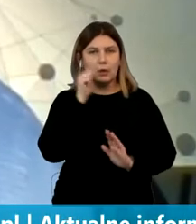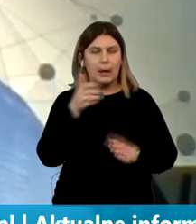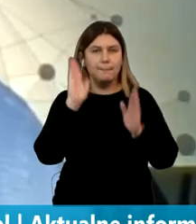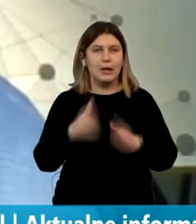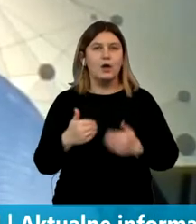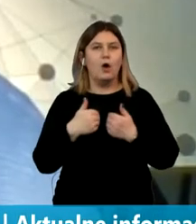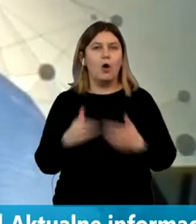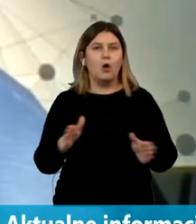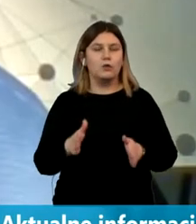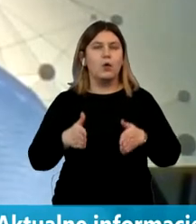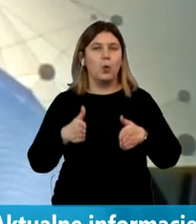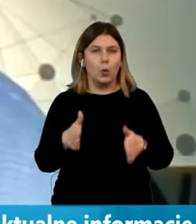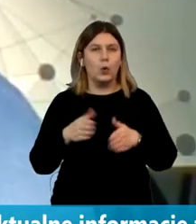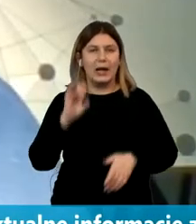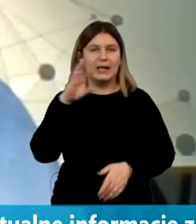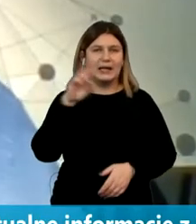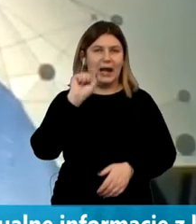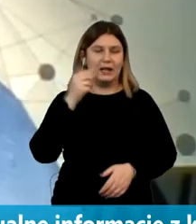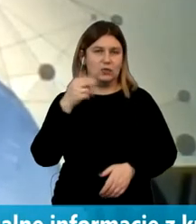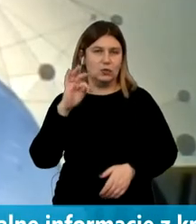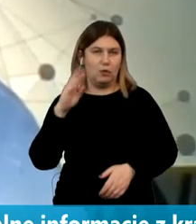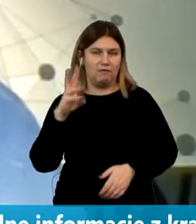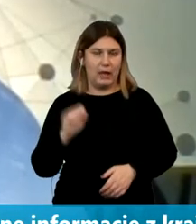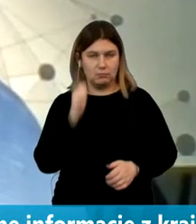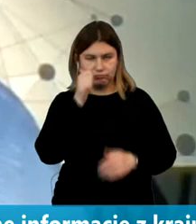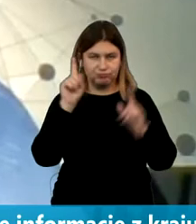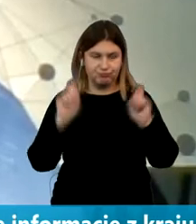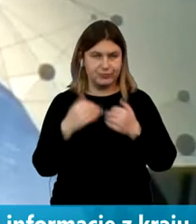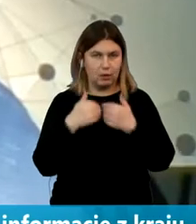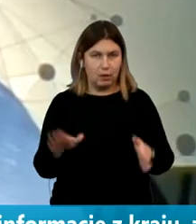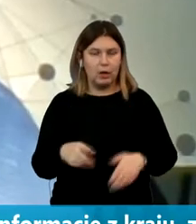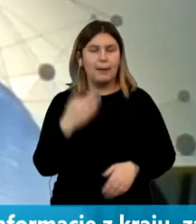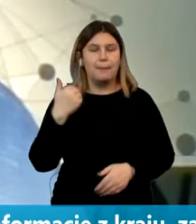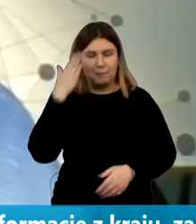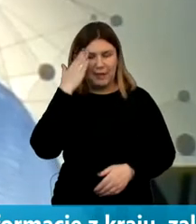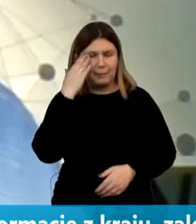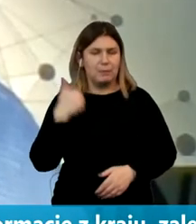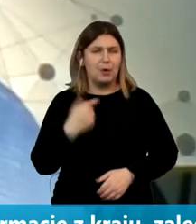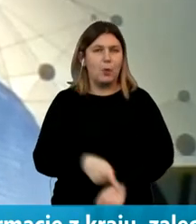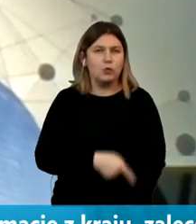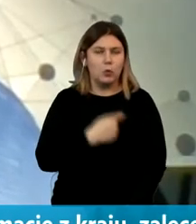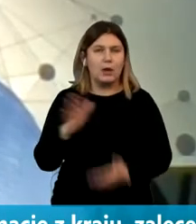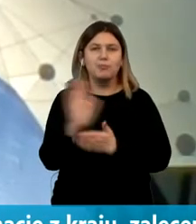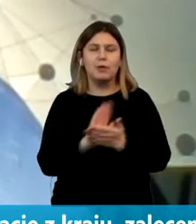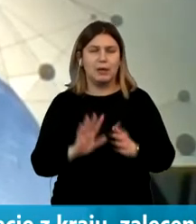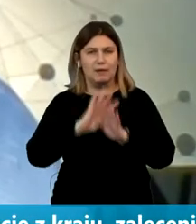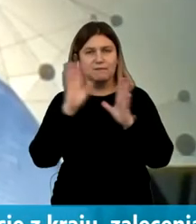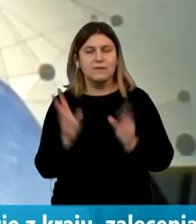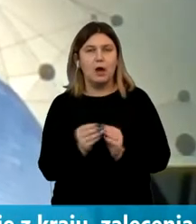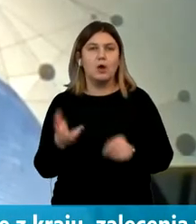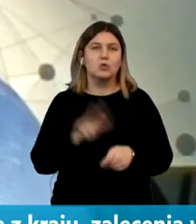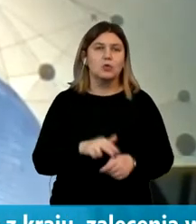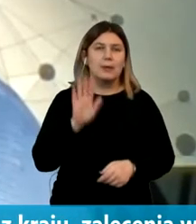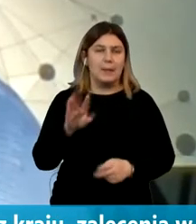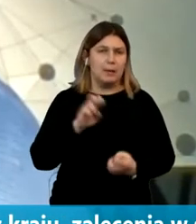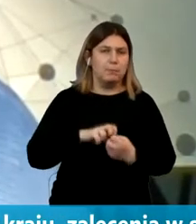przejazd przez ulicę Granitową. Wiem, że ciągnęło się to bardzo długo. Przepraszam wszystkich, którzy mieli z tego powodu